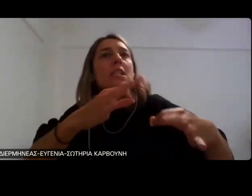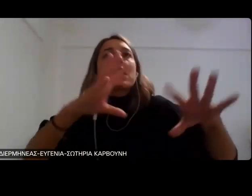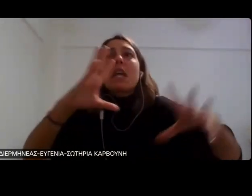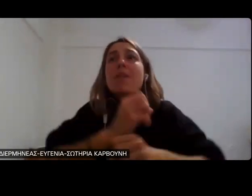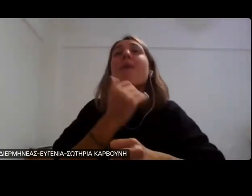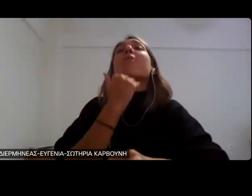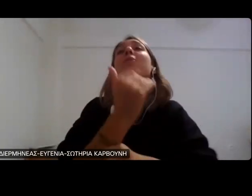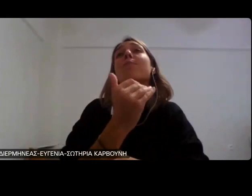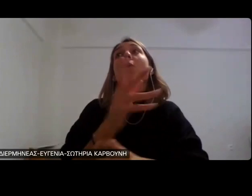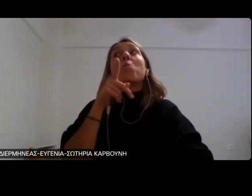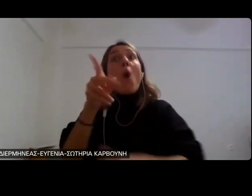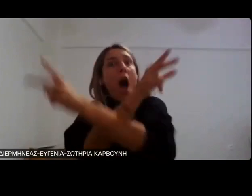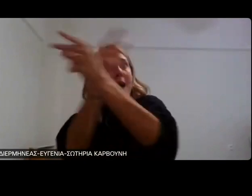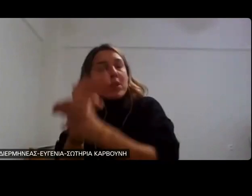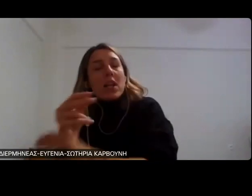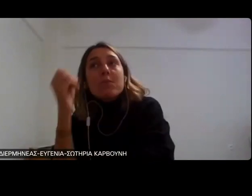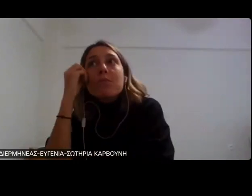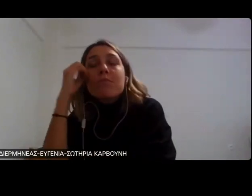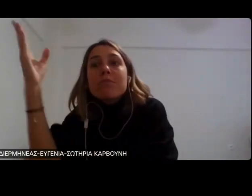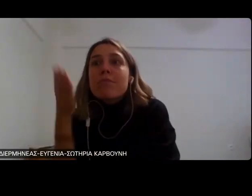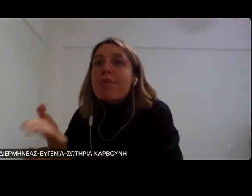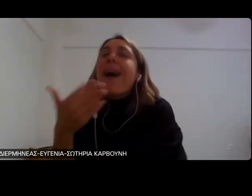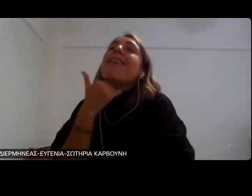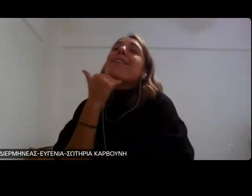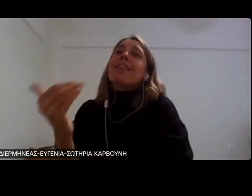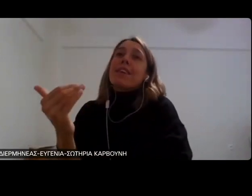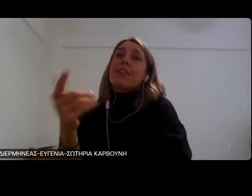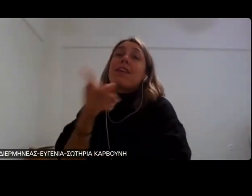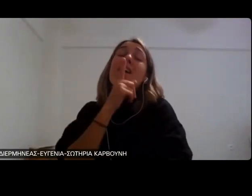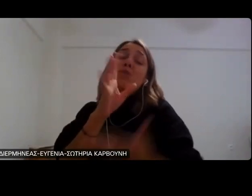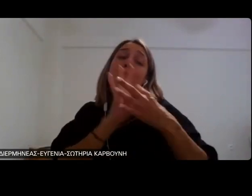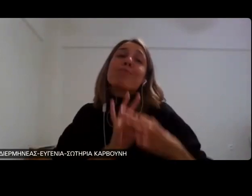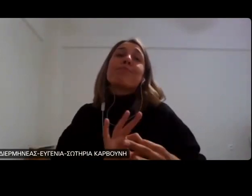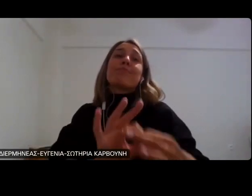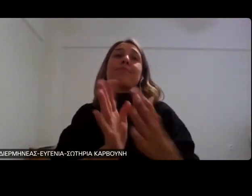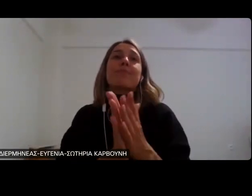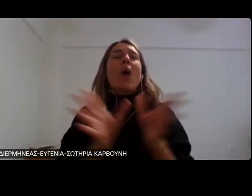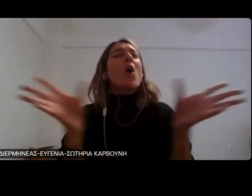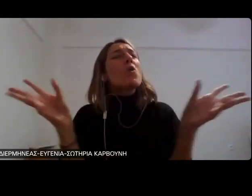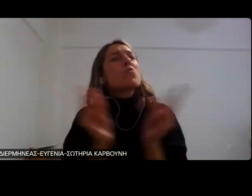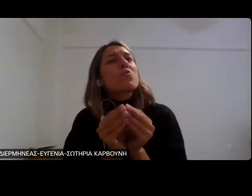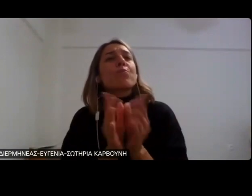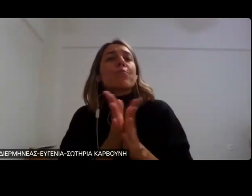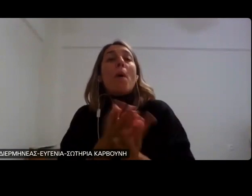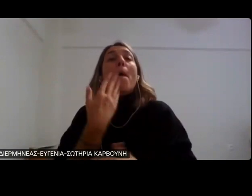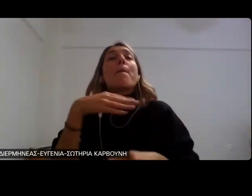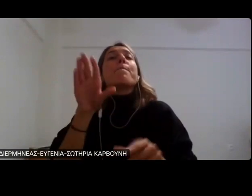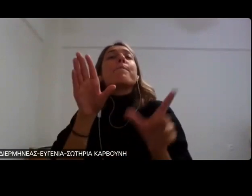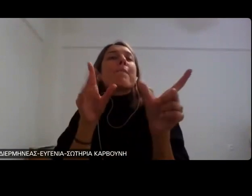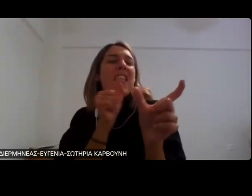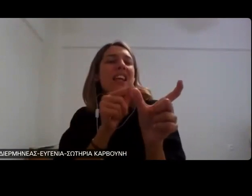αποτελέσματα, και αυτό νομίζω θα συνεχιστεί. Όσον αφορά τη χρήση του παπακιού,